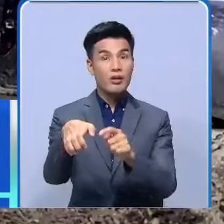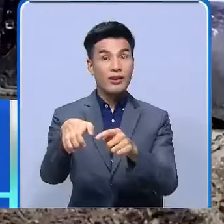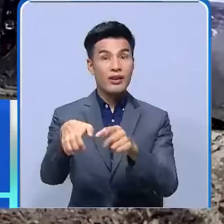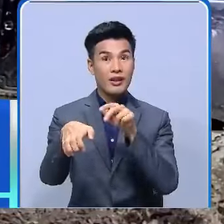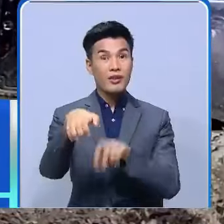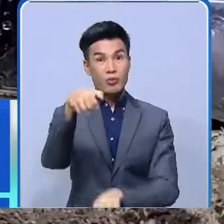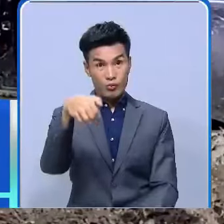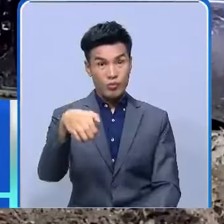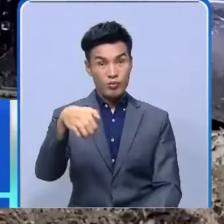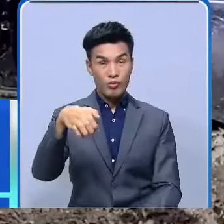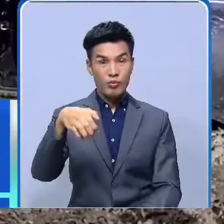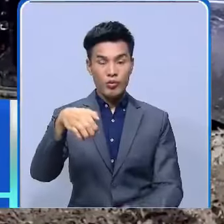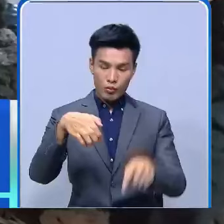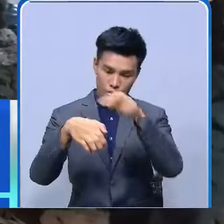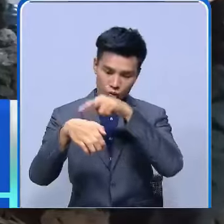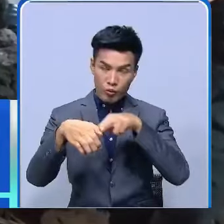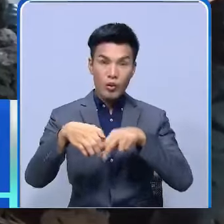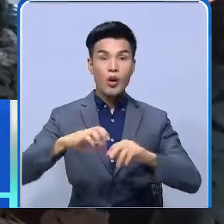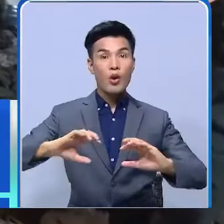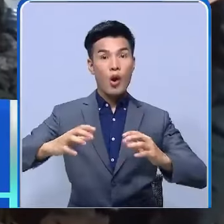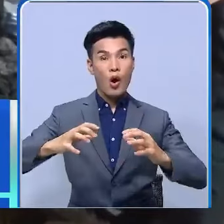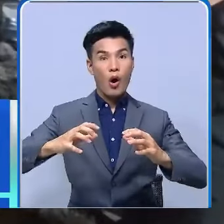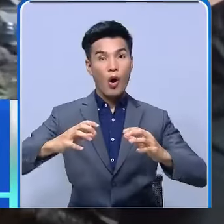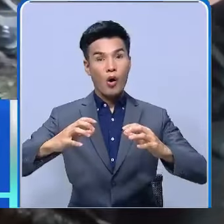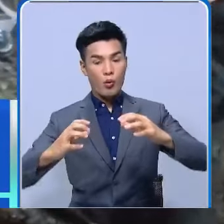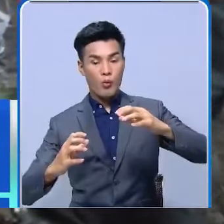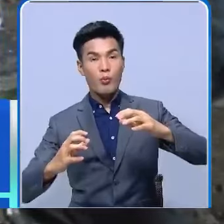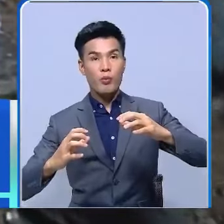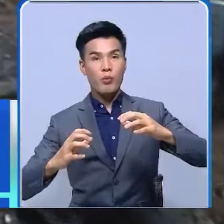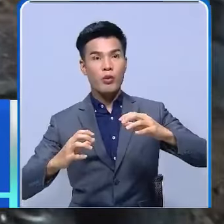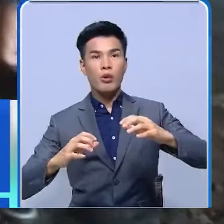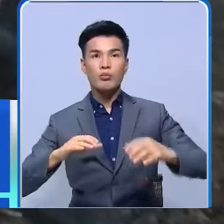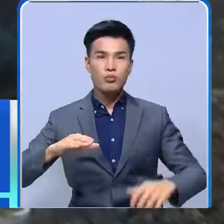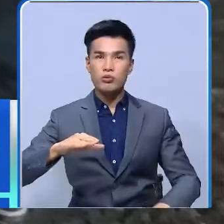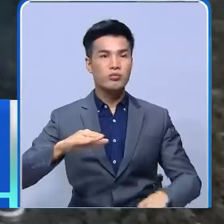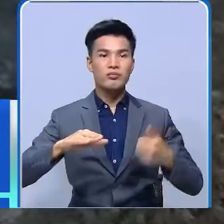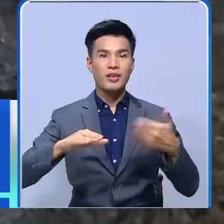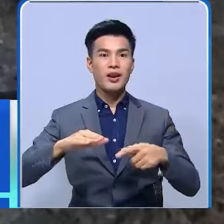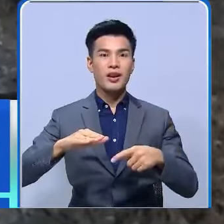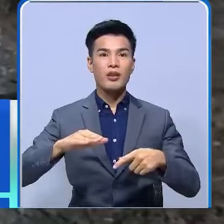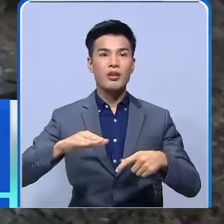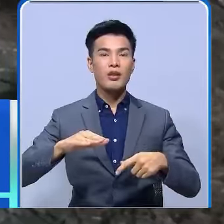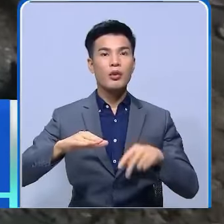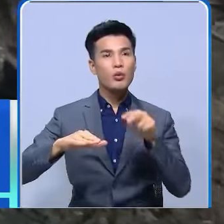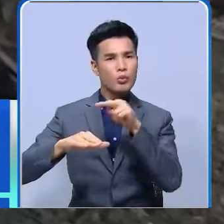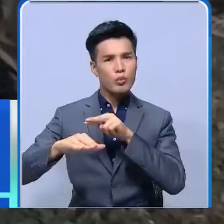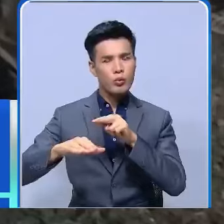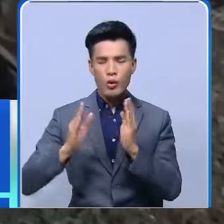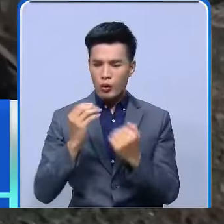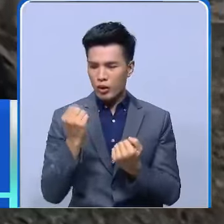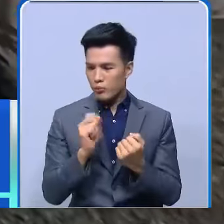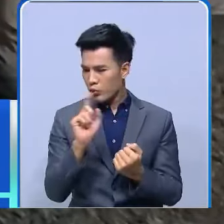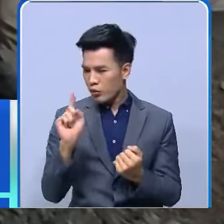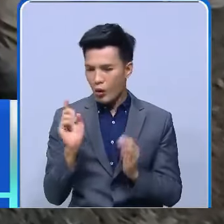แคงอยู่แบบนี้นะล้อด้านหน้าฝั่งซ้ายจมโคลนขึ้นไม่ได้พอไปดูเอ๊ะคนขับไปไหน